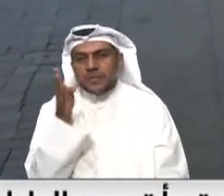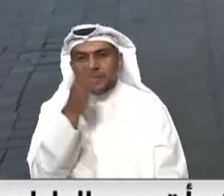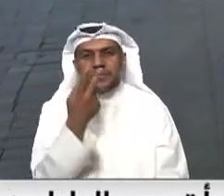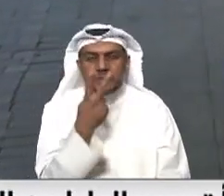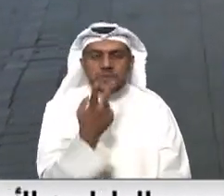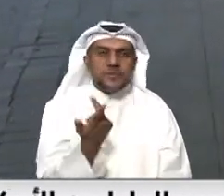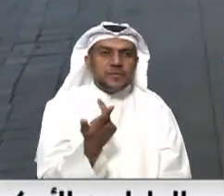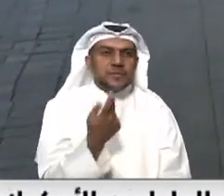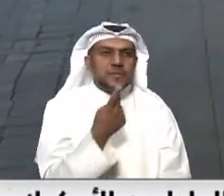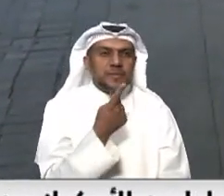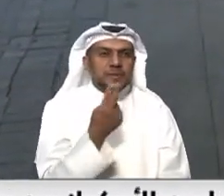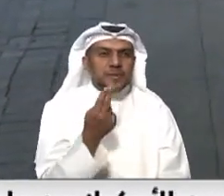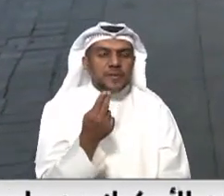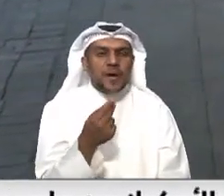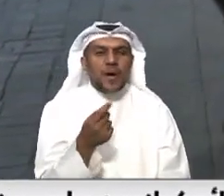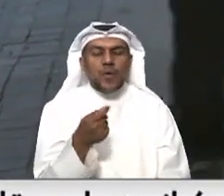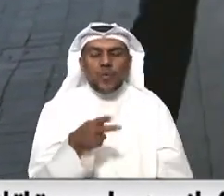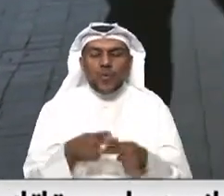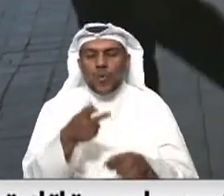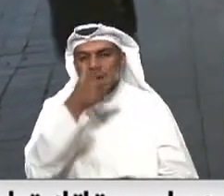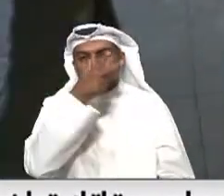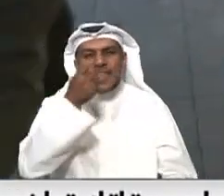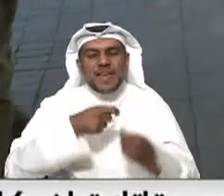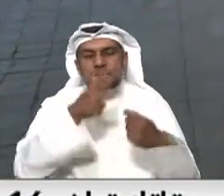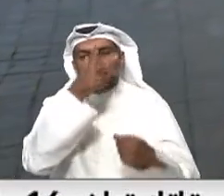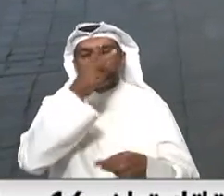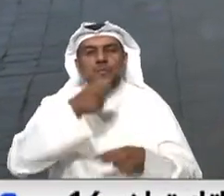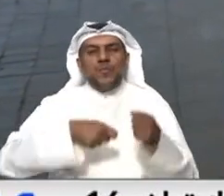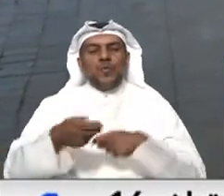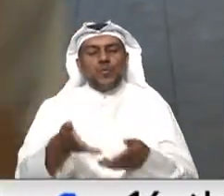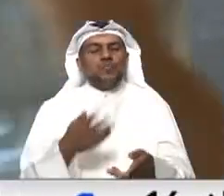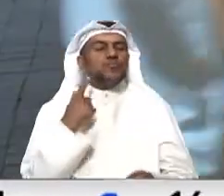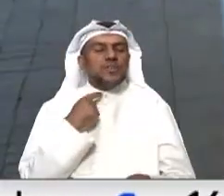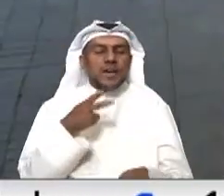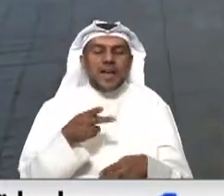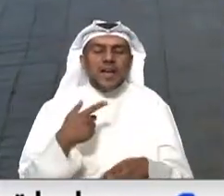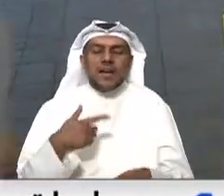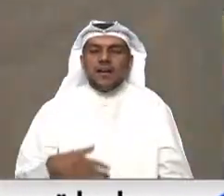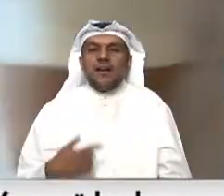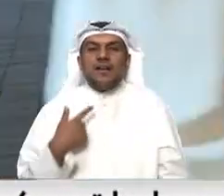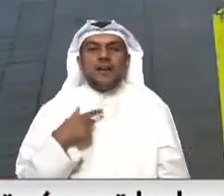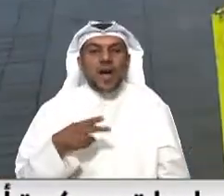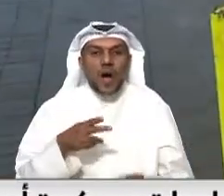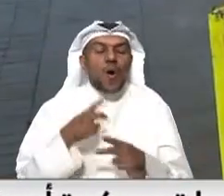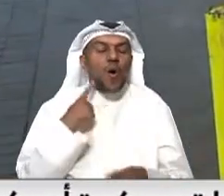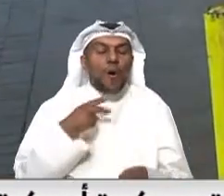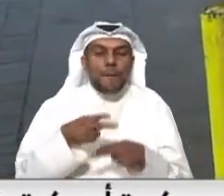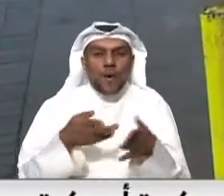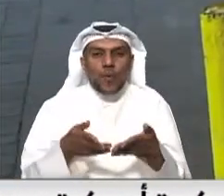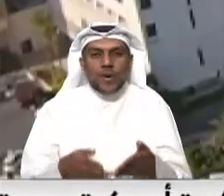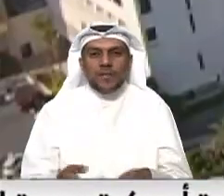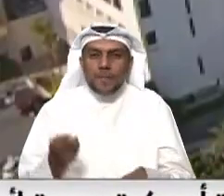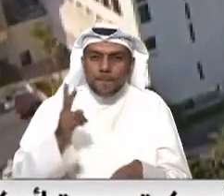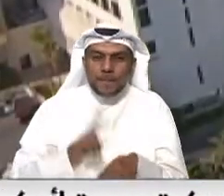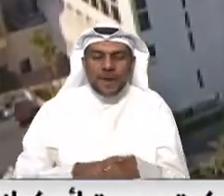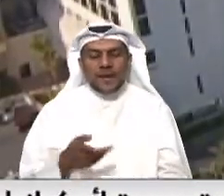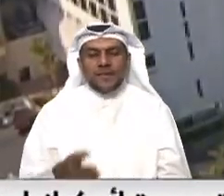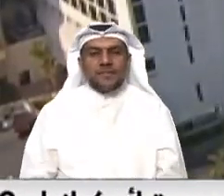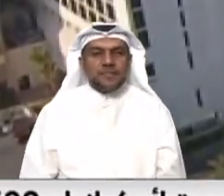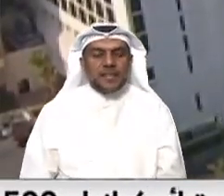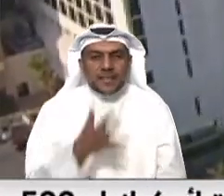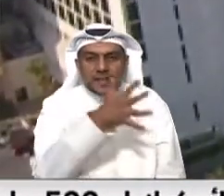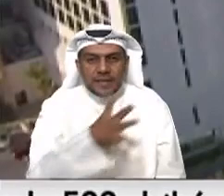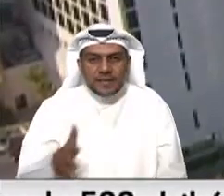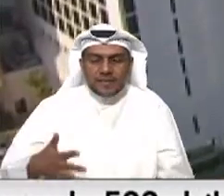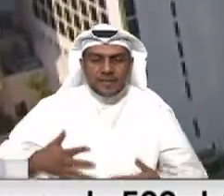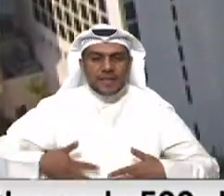وبعدها المباركية طبعا، أنا أحب الشعبية، الحين جاي نقضي بعدها يعني بنرجع لها بس وقت العيد. أما الأطفال